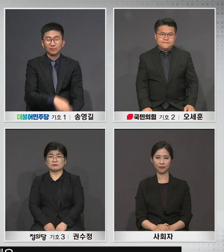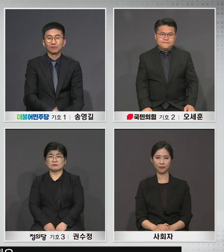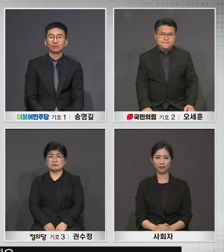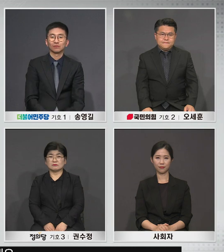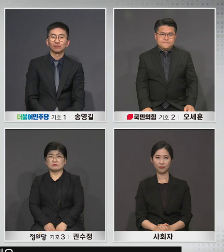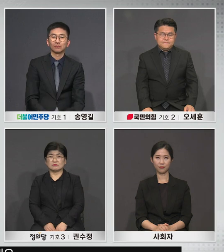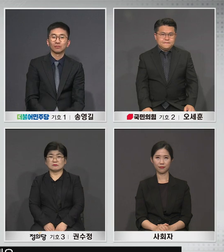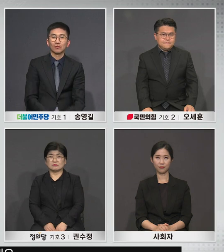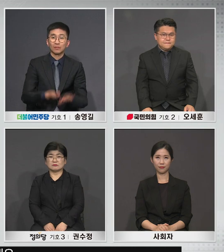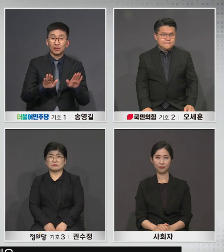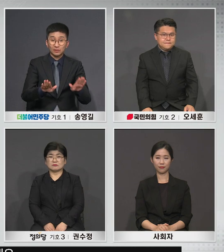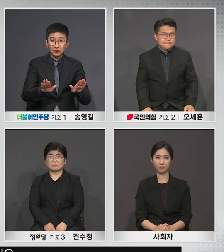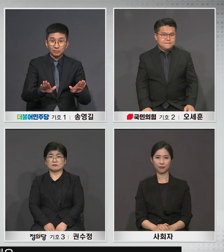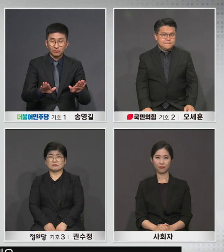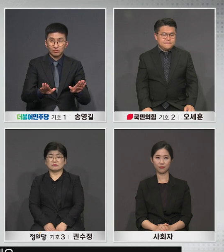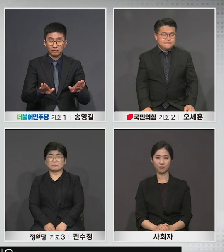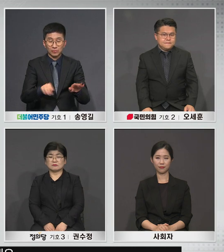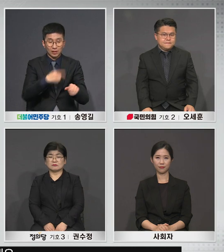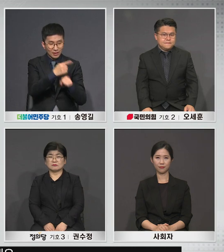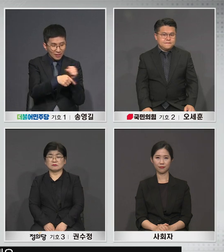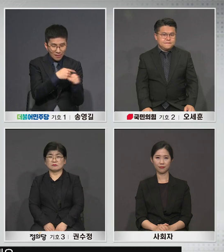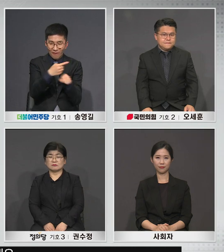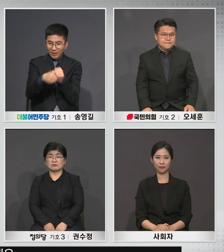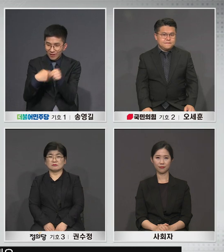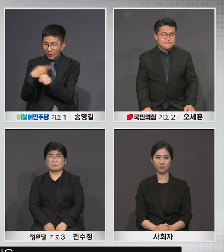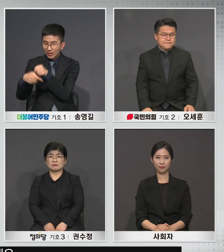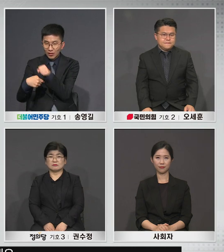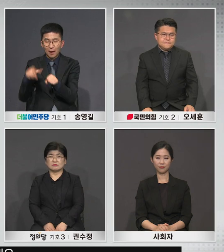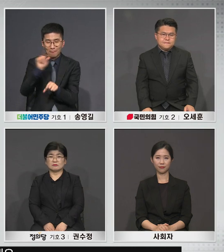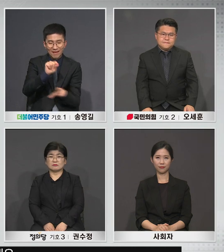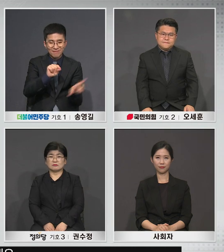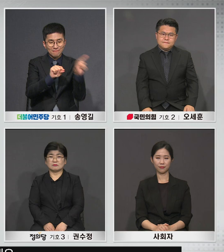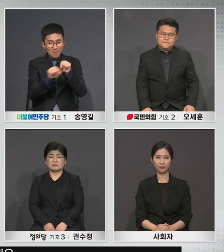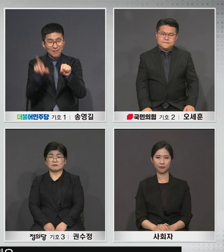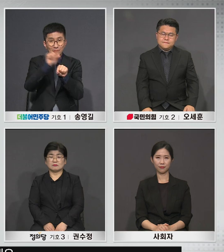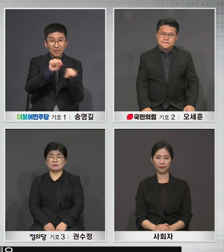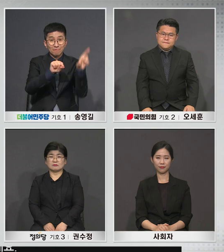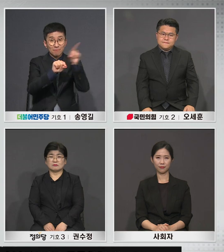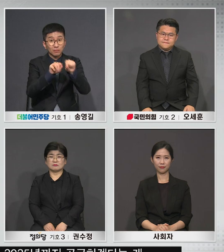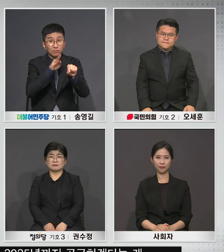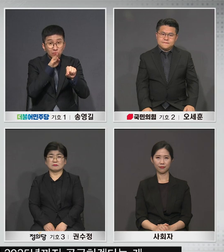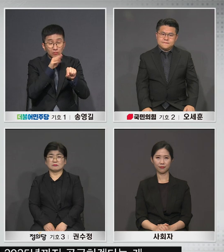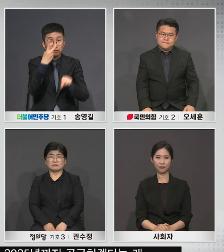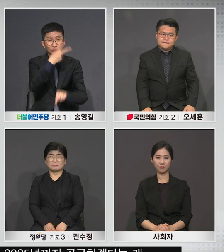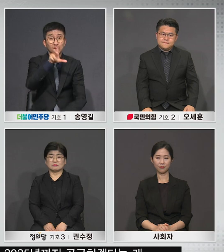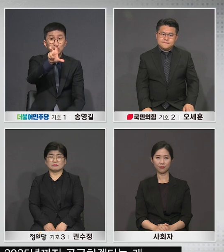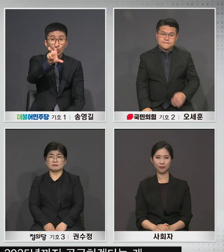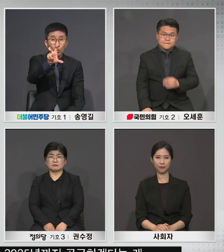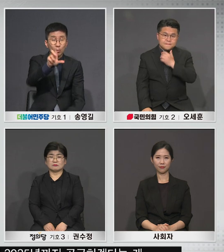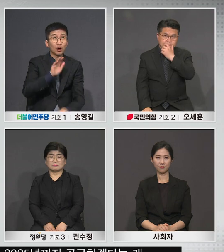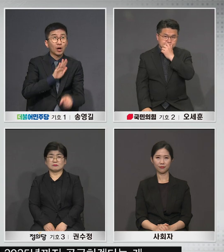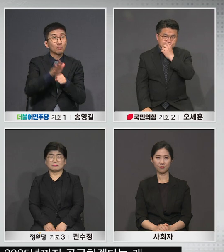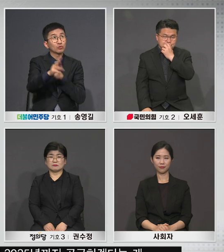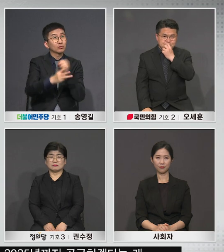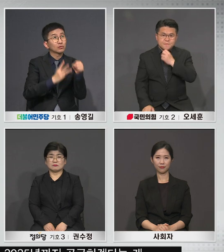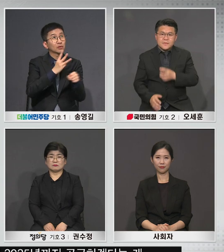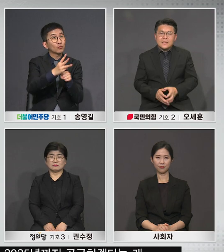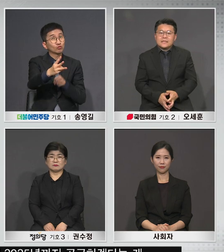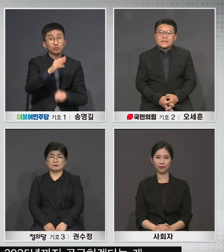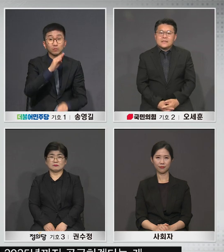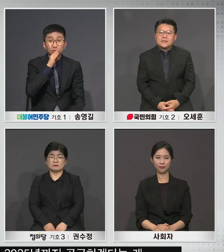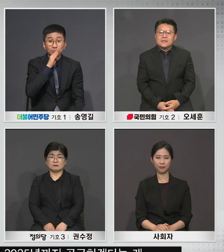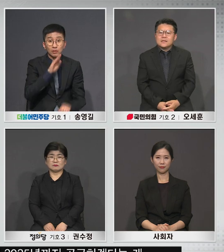속도가 만 대 정도입니다. 1년에 그런데 2025년이면 3년밖에 안 남았는데 지금에서